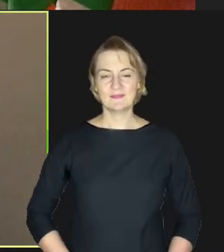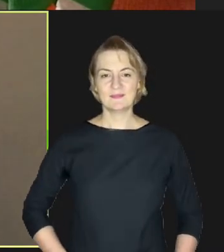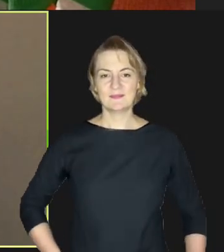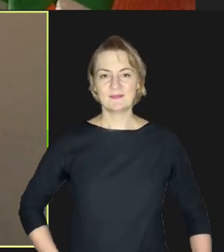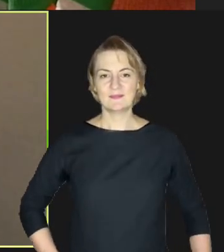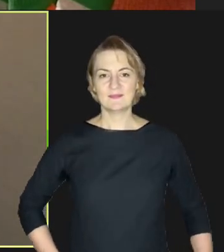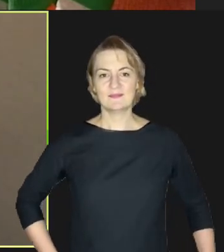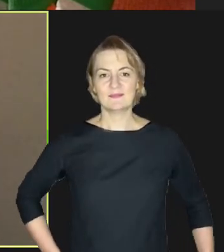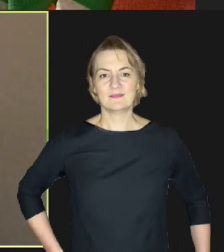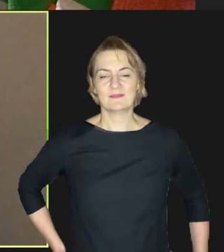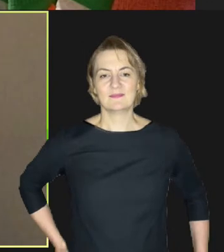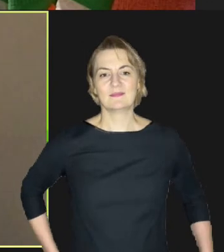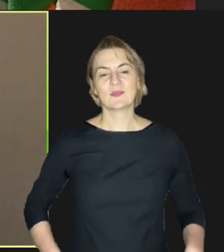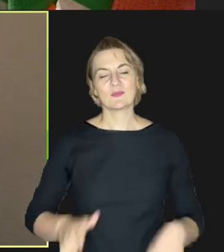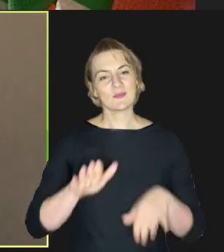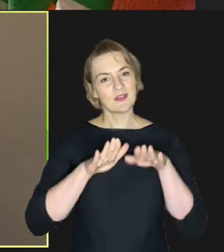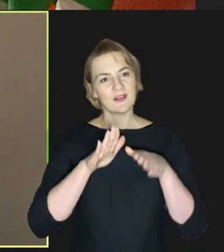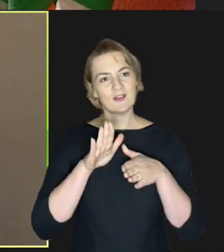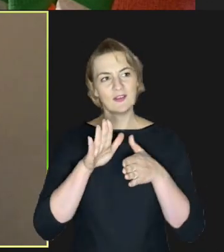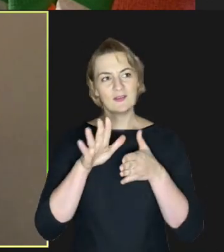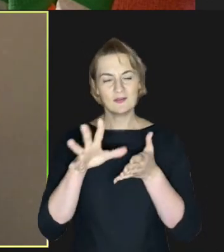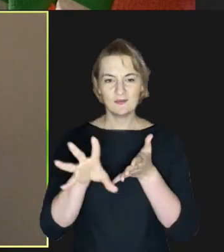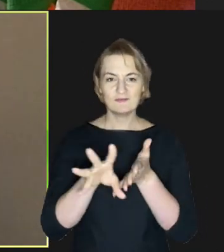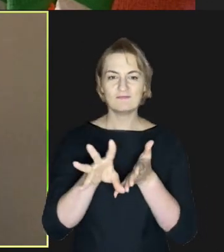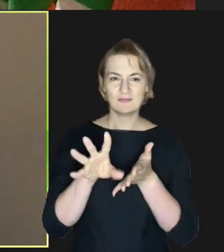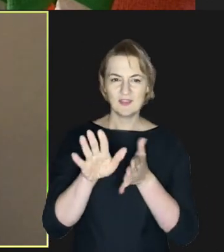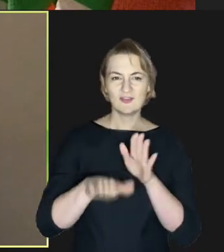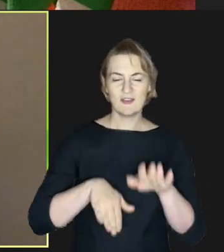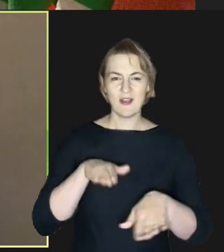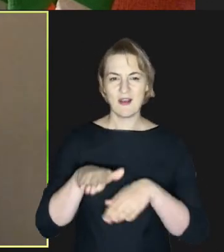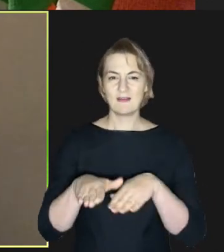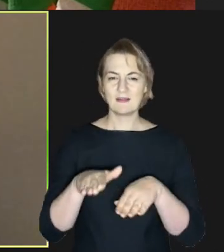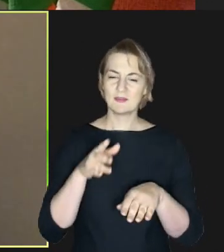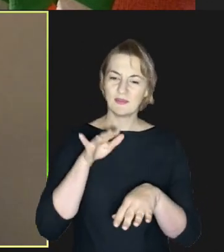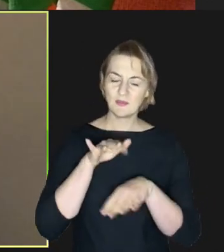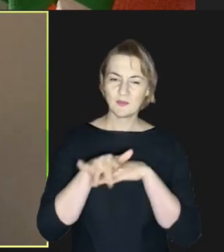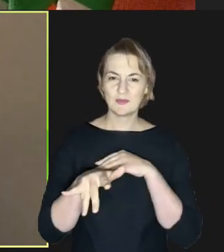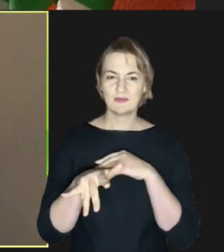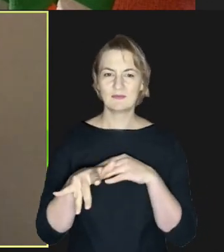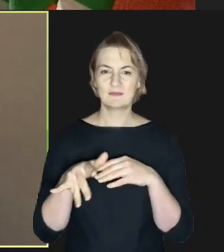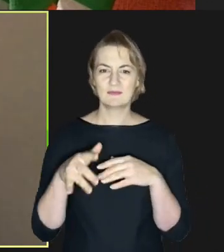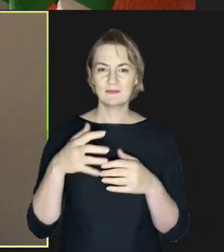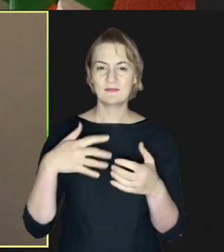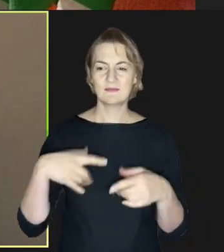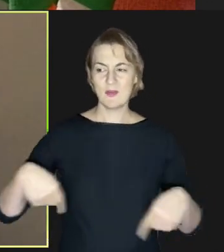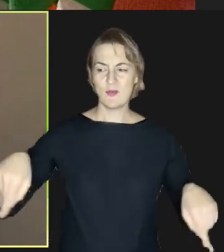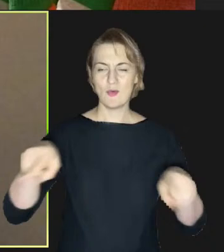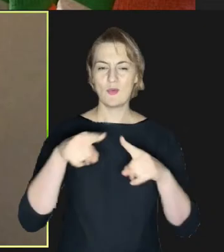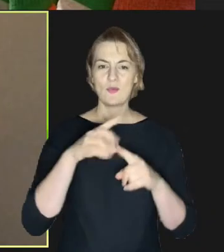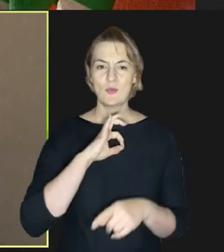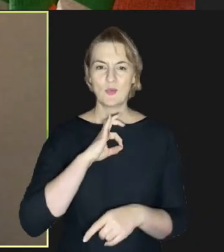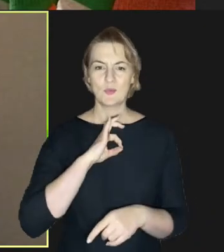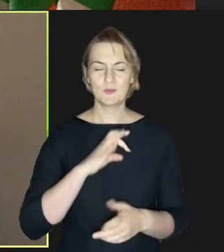w otoczenie ludzkie, emocjonalne, przyrodnicze i tak dalej.